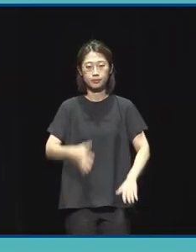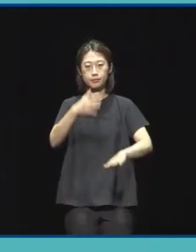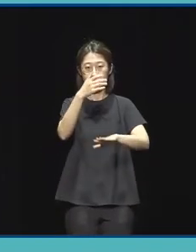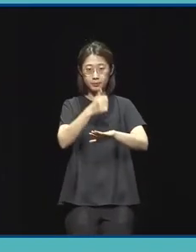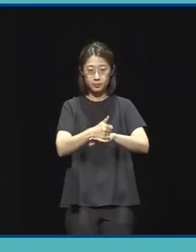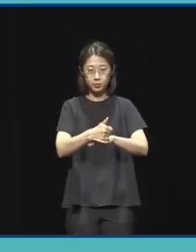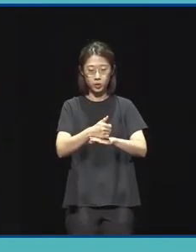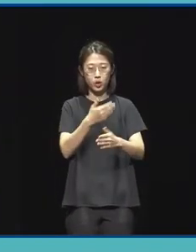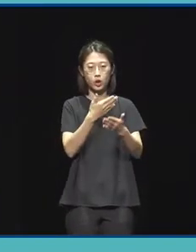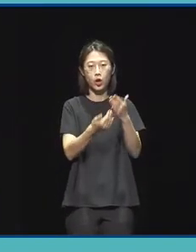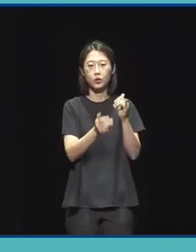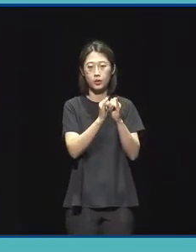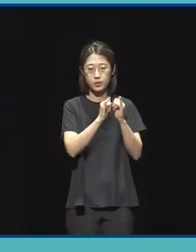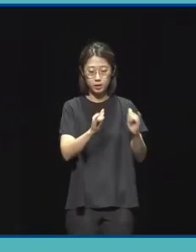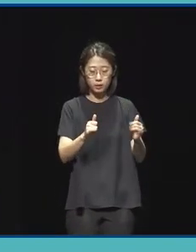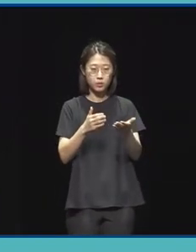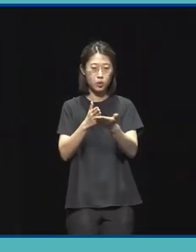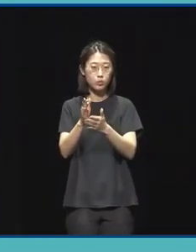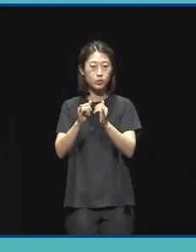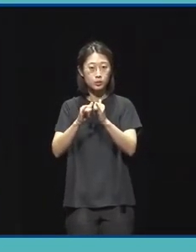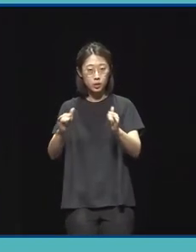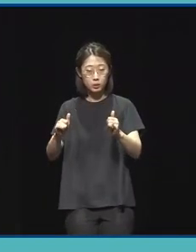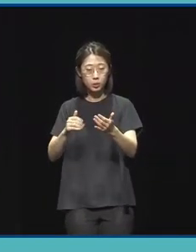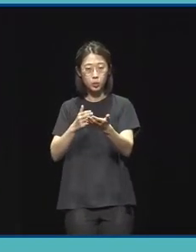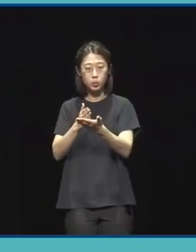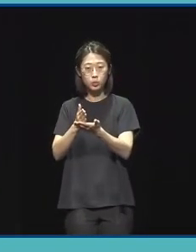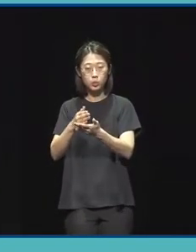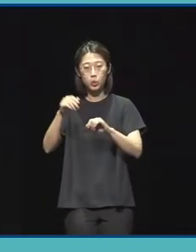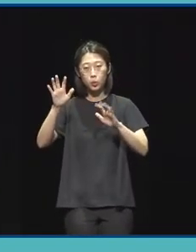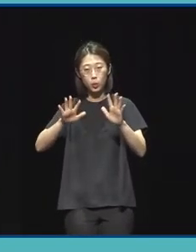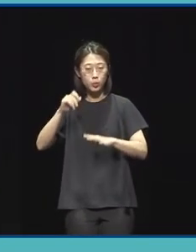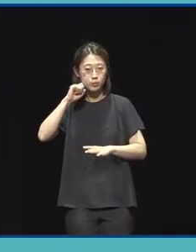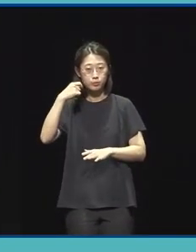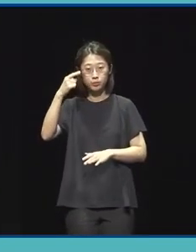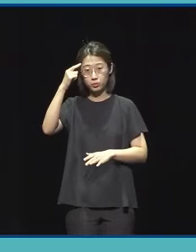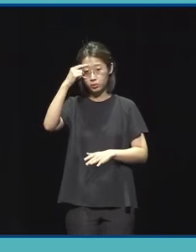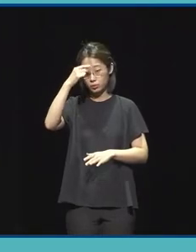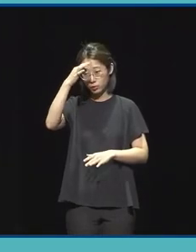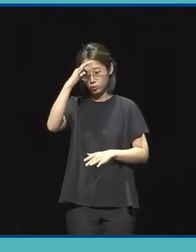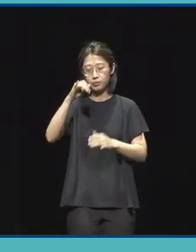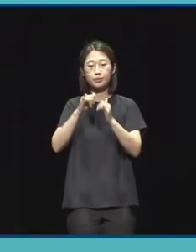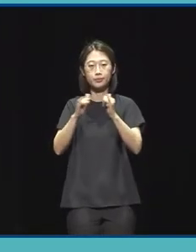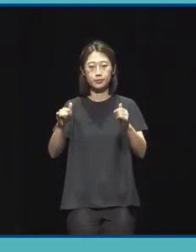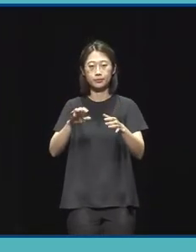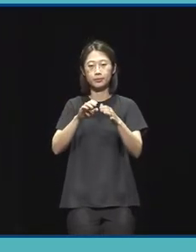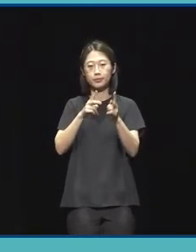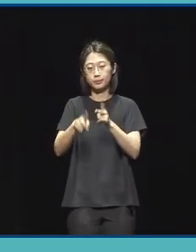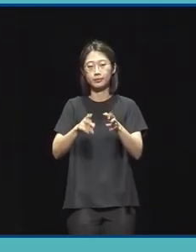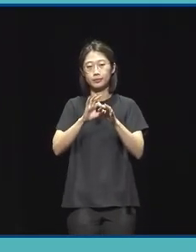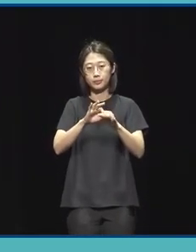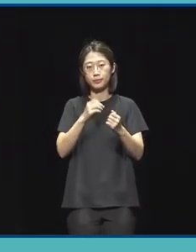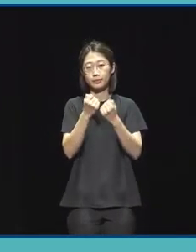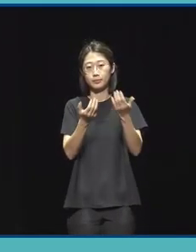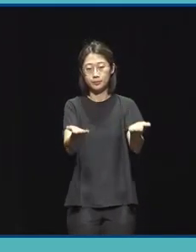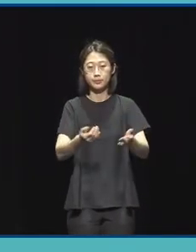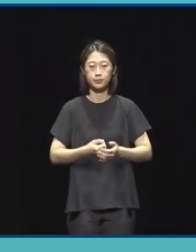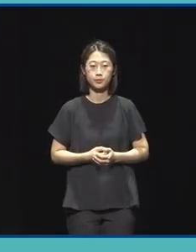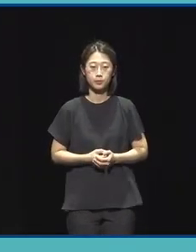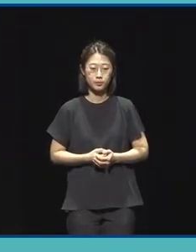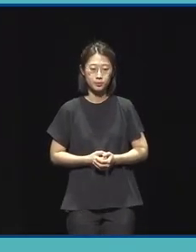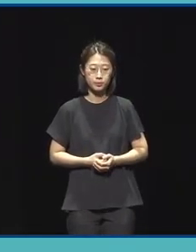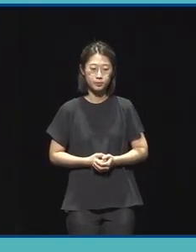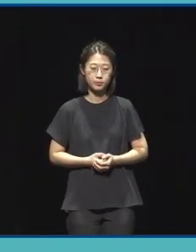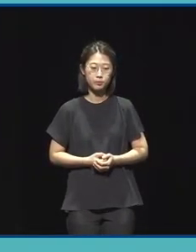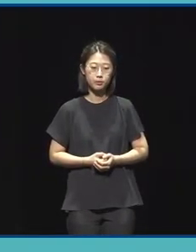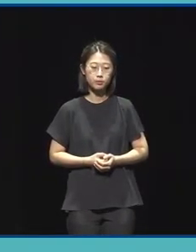마지막으로 경력자, 즉 전문가를 대상으로 한 공연예술 전문인력 사업에 대해 설명드리도록 하겠습니다. 공연예술 전문인력 지원